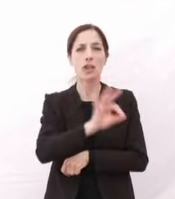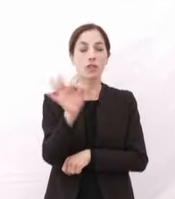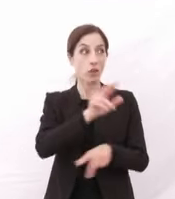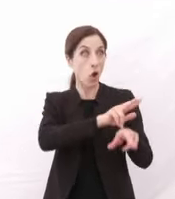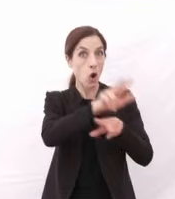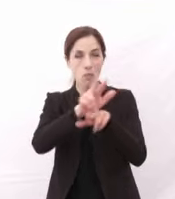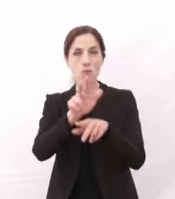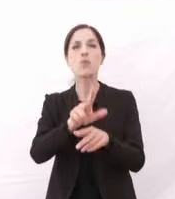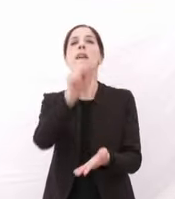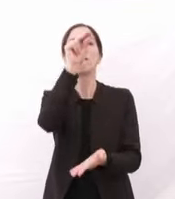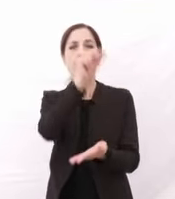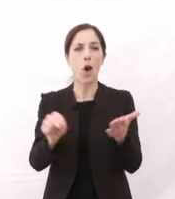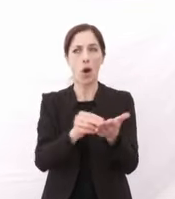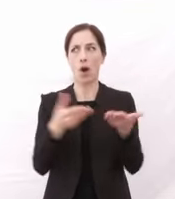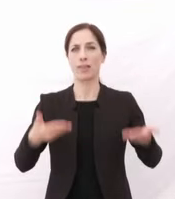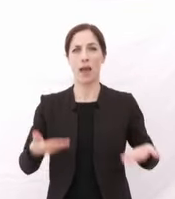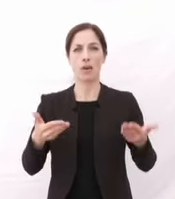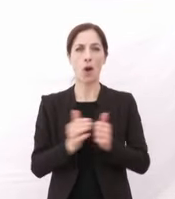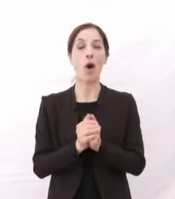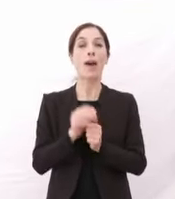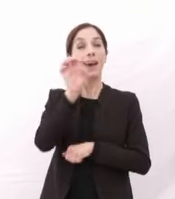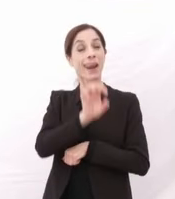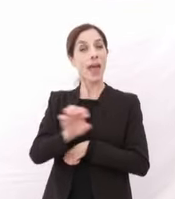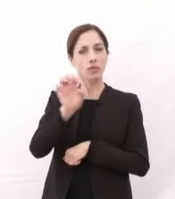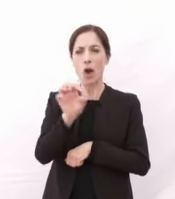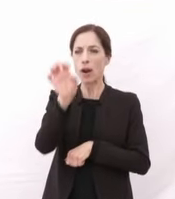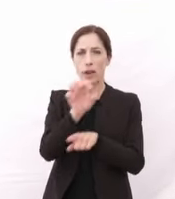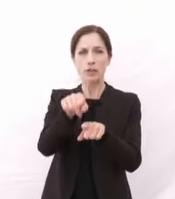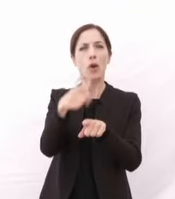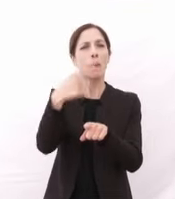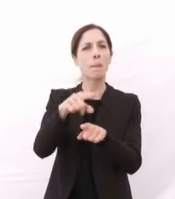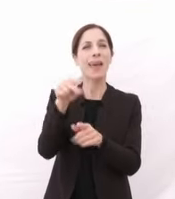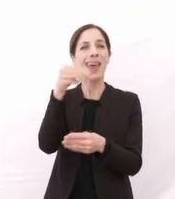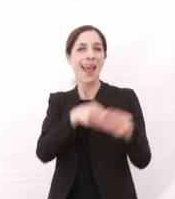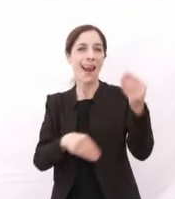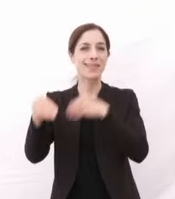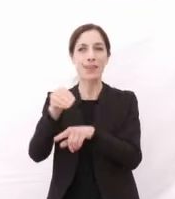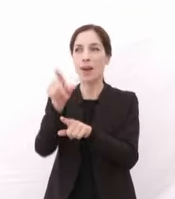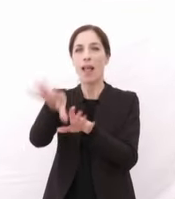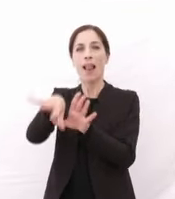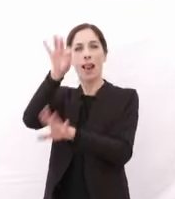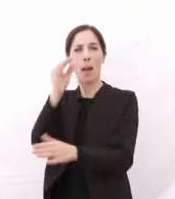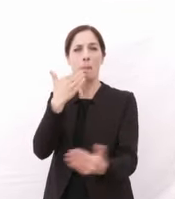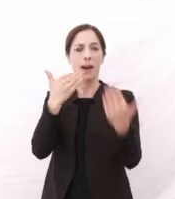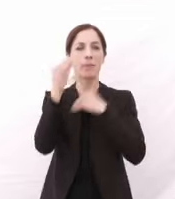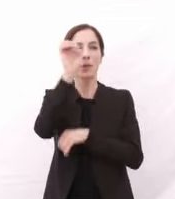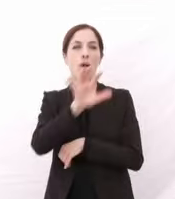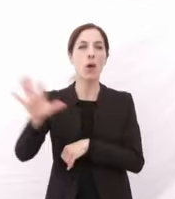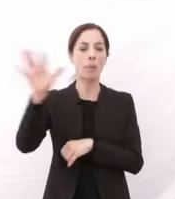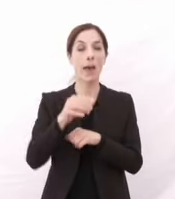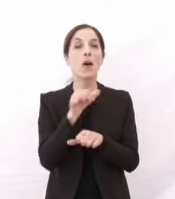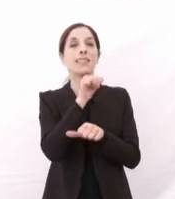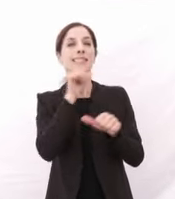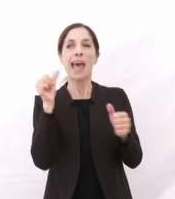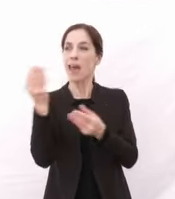regioni, votano per le elezioni dei parlamentari europei. Abbiamo bisogno di legittimazione e di vicinanza a chi